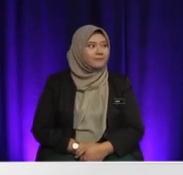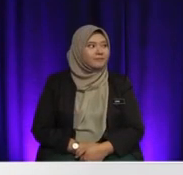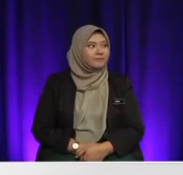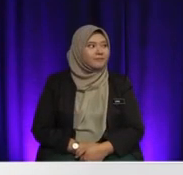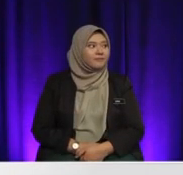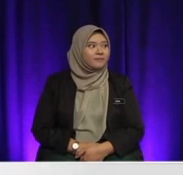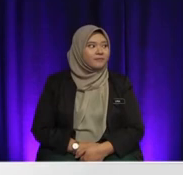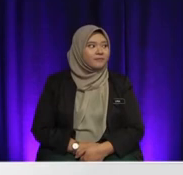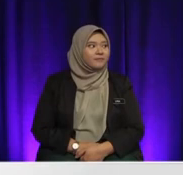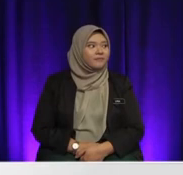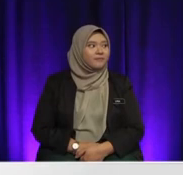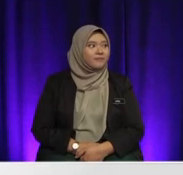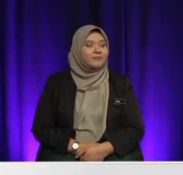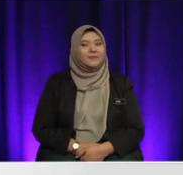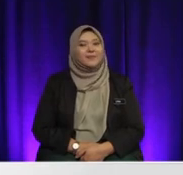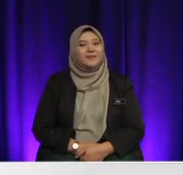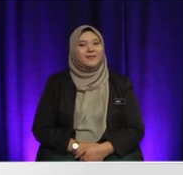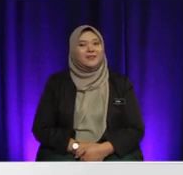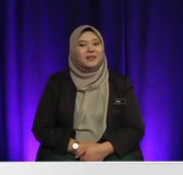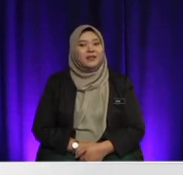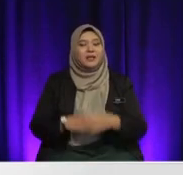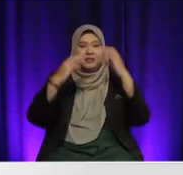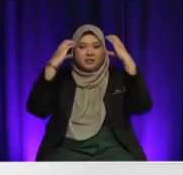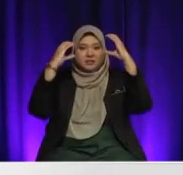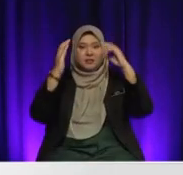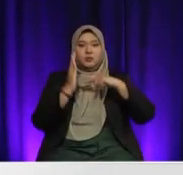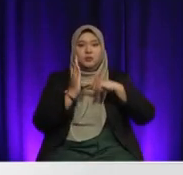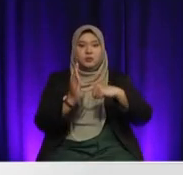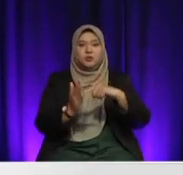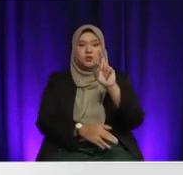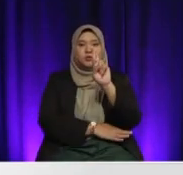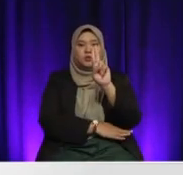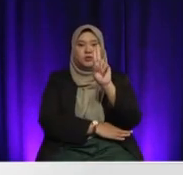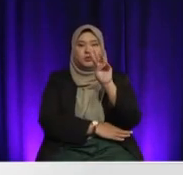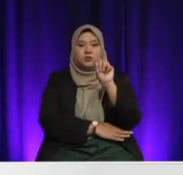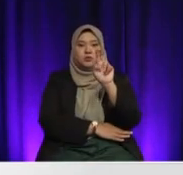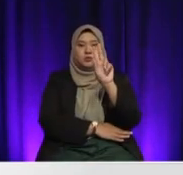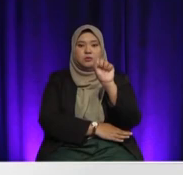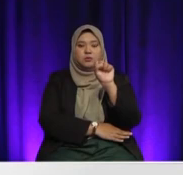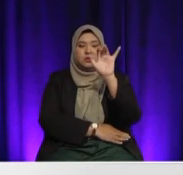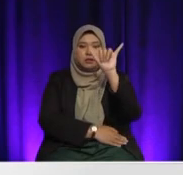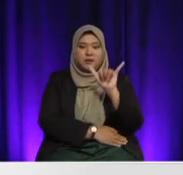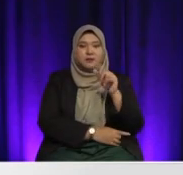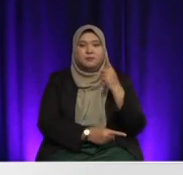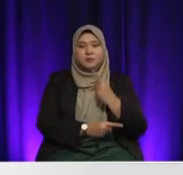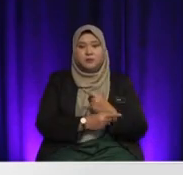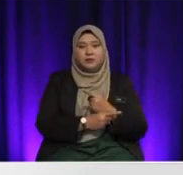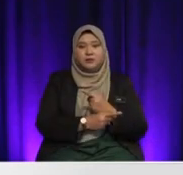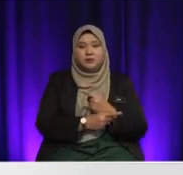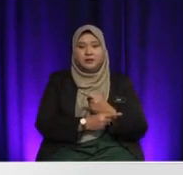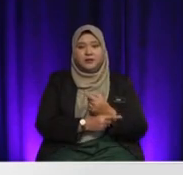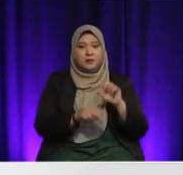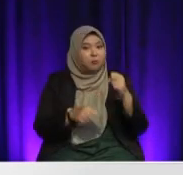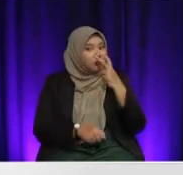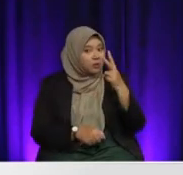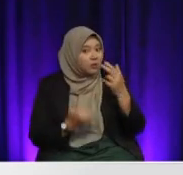sebelah tu. Alamak. Okey. Dah keliru. Okey. Rumus. Saya buka juga bahagian rumus balik. Kuantiti dan kos